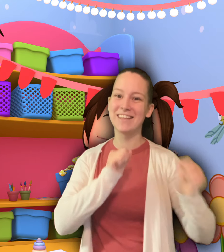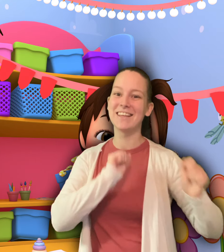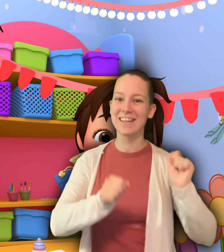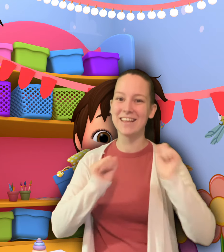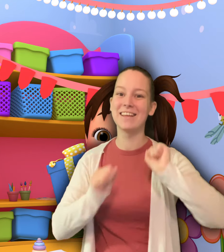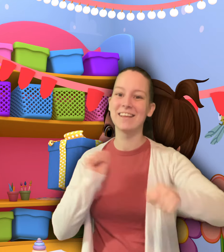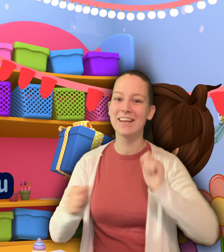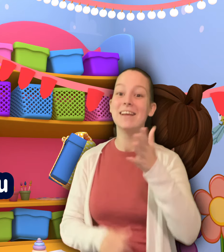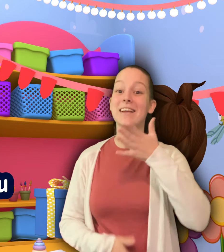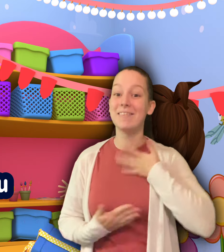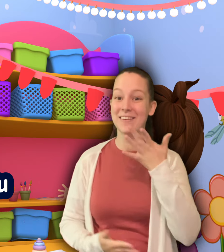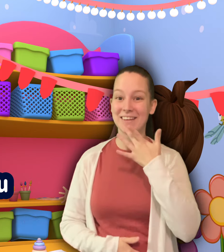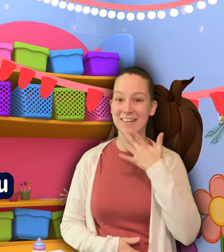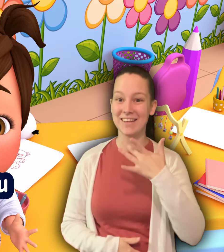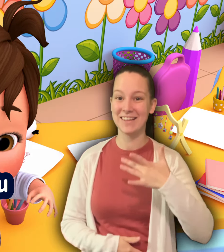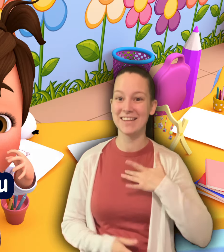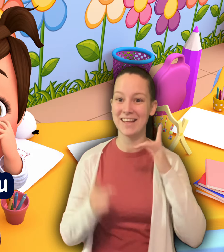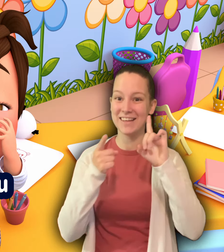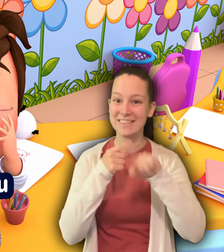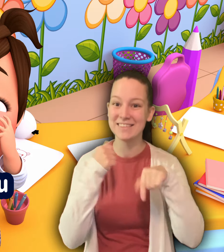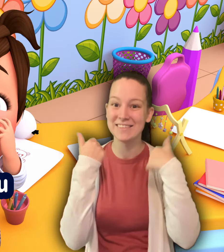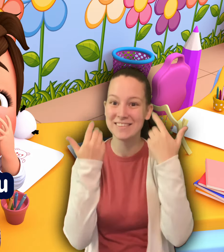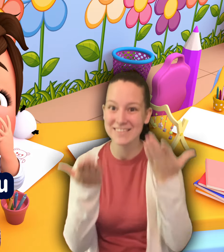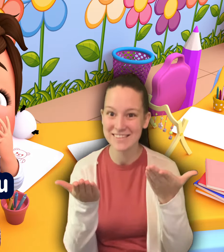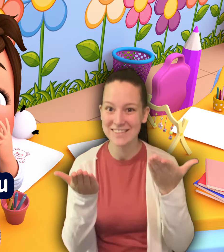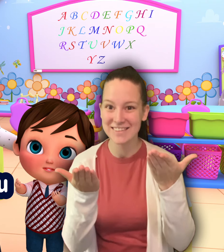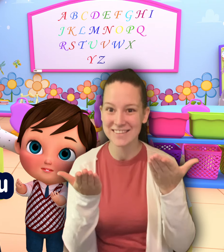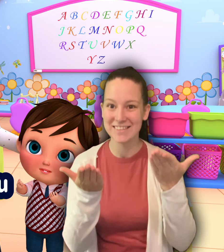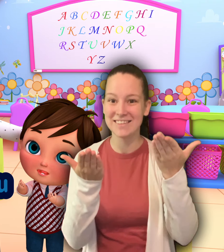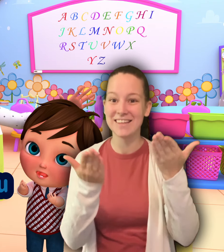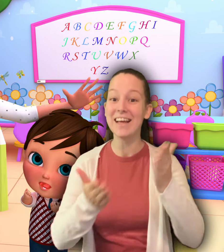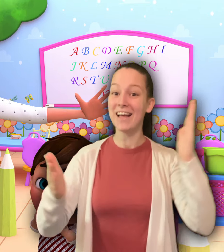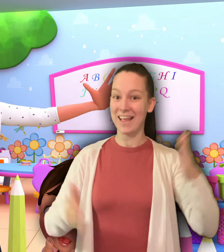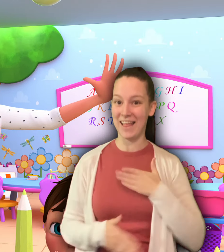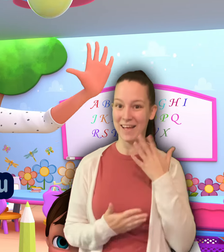ましょう誕生日おめでとう